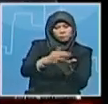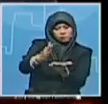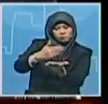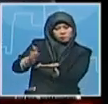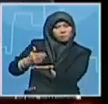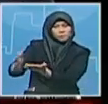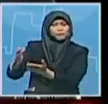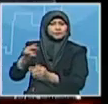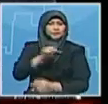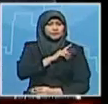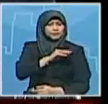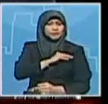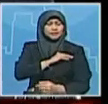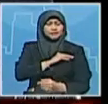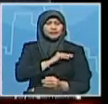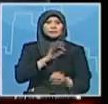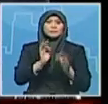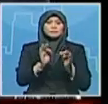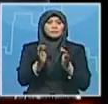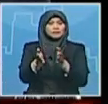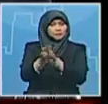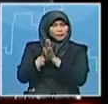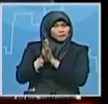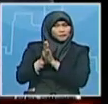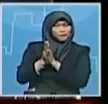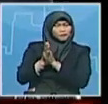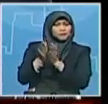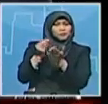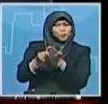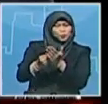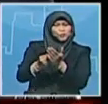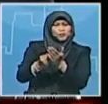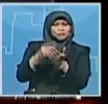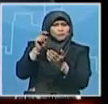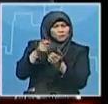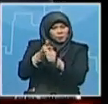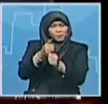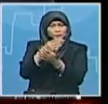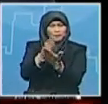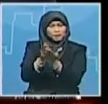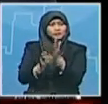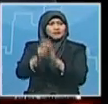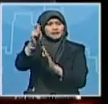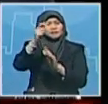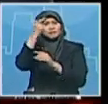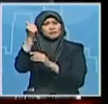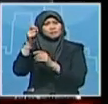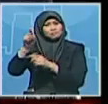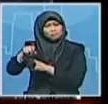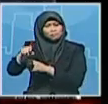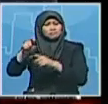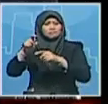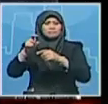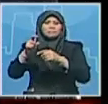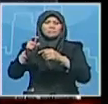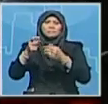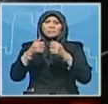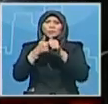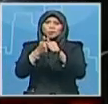kementerian. Dan sudah pasti bila kita minta, tentulah minta dengan banyak. Sebab nak memenuhi hasrat di peringkat negeri.